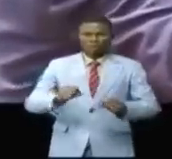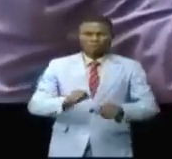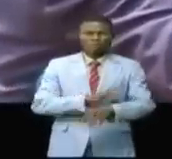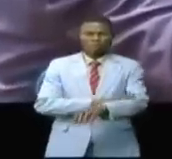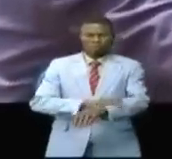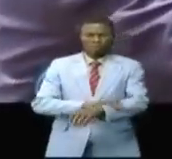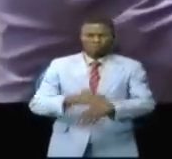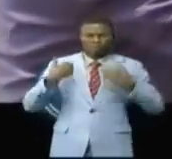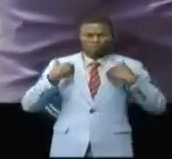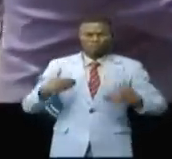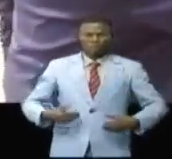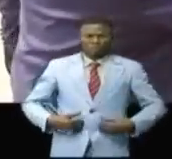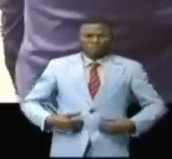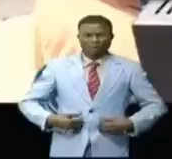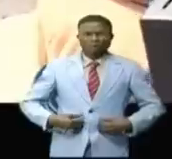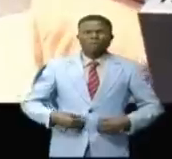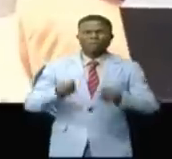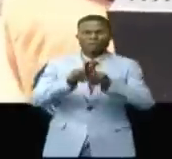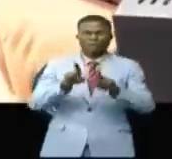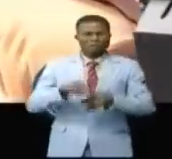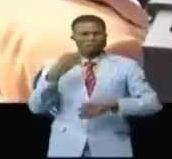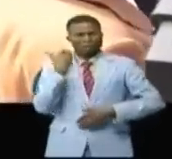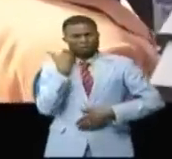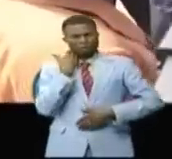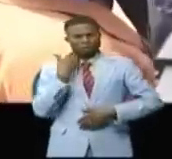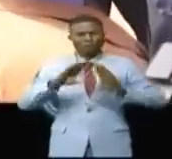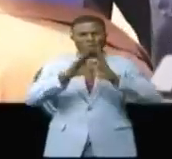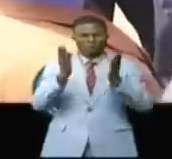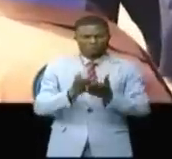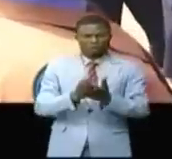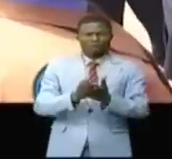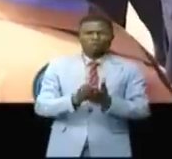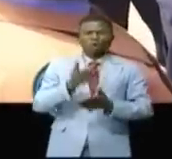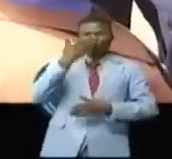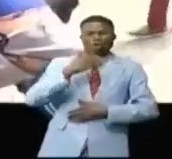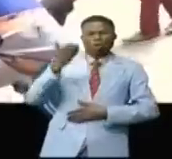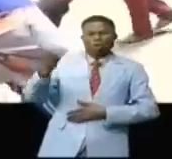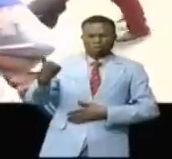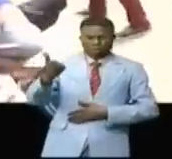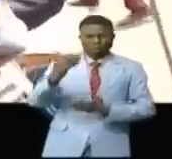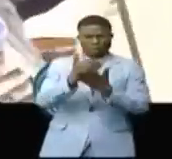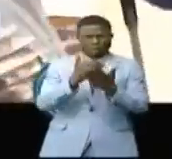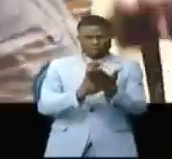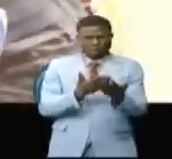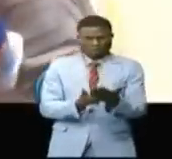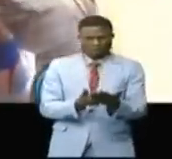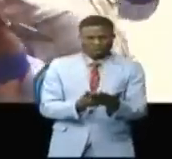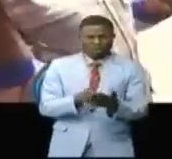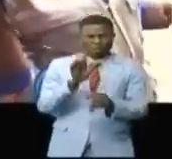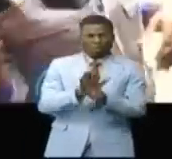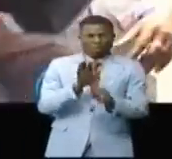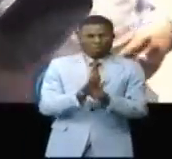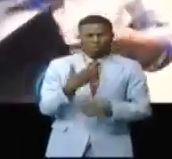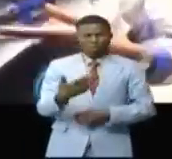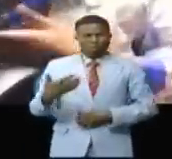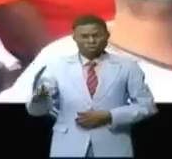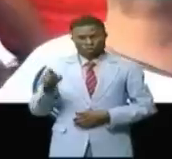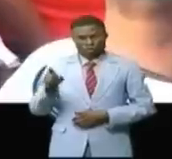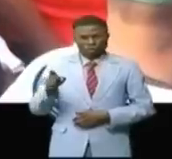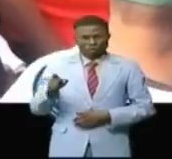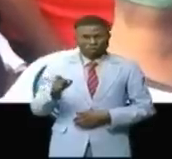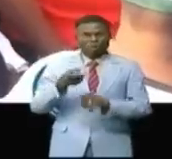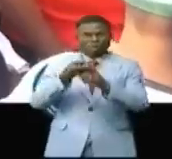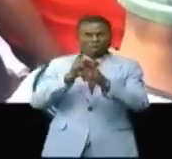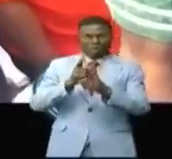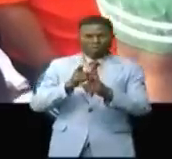des signes vitaux des malades à toutes ces formations médicales précités cette importante dotation est le fruit